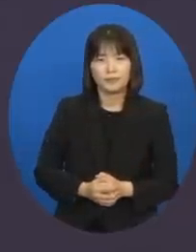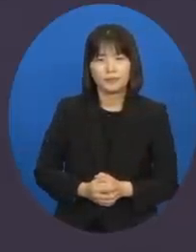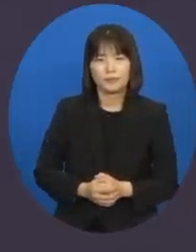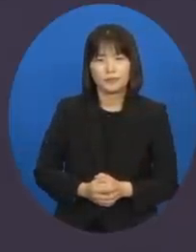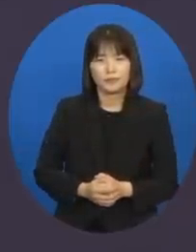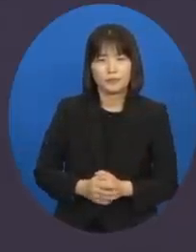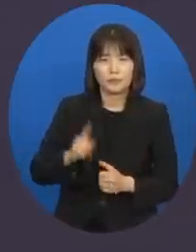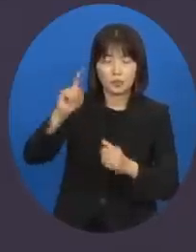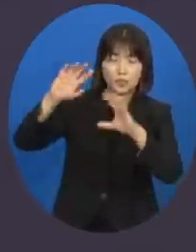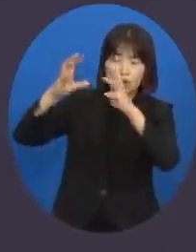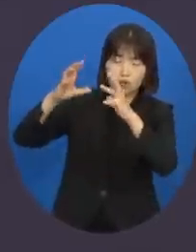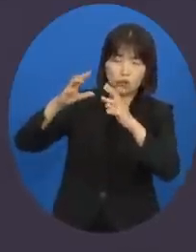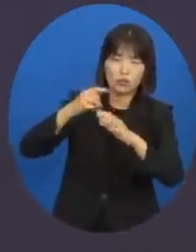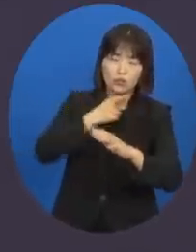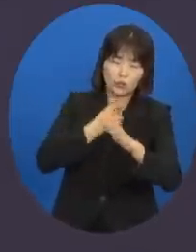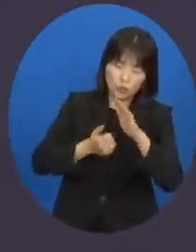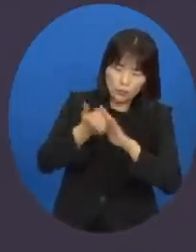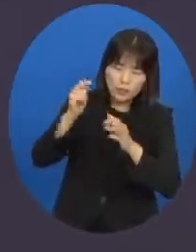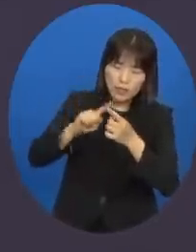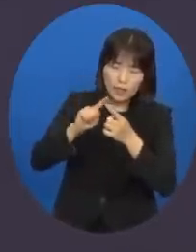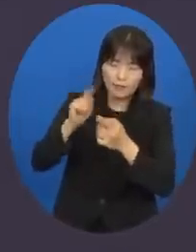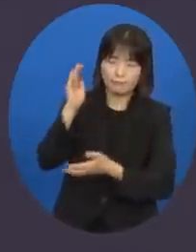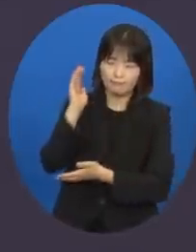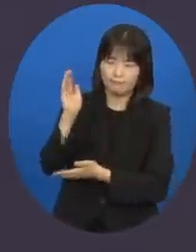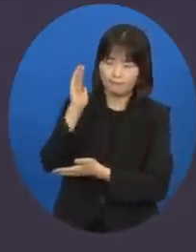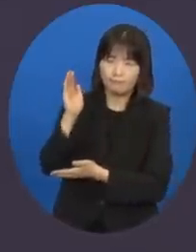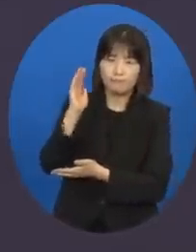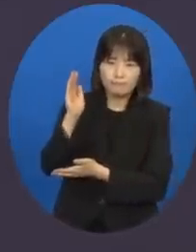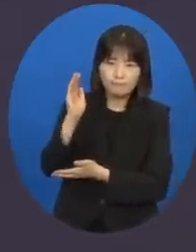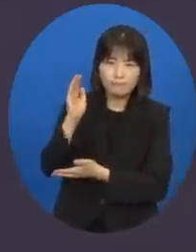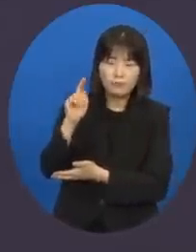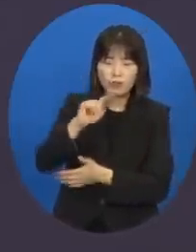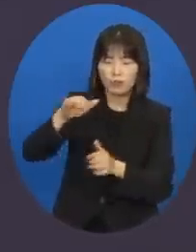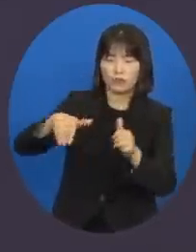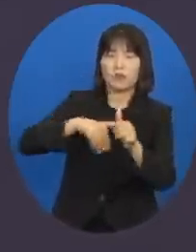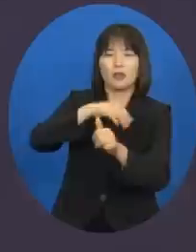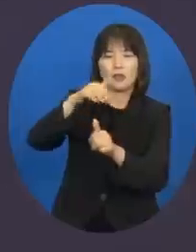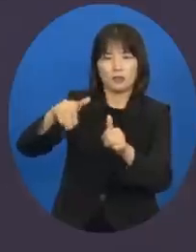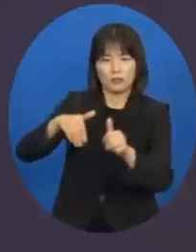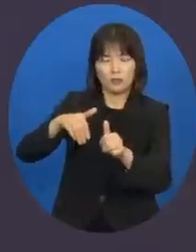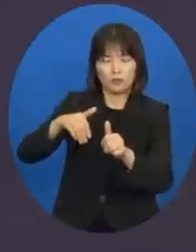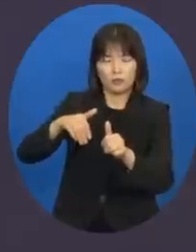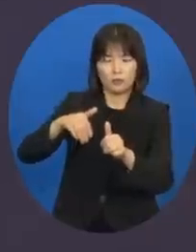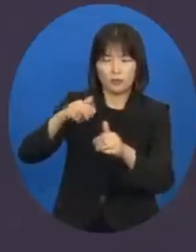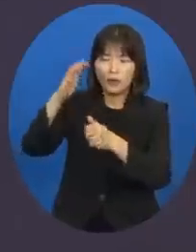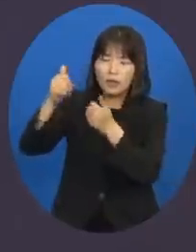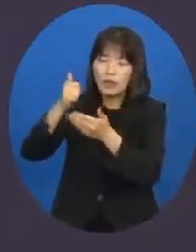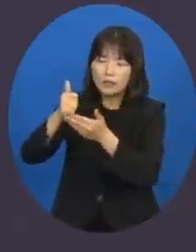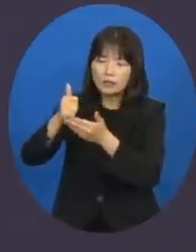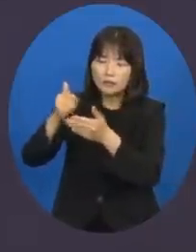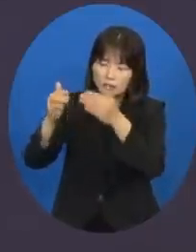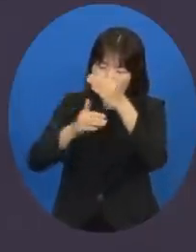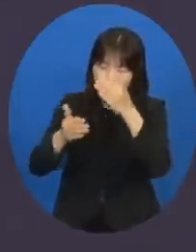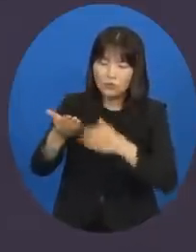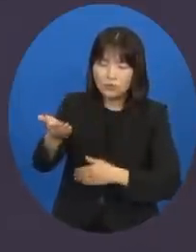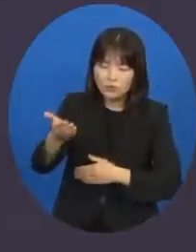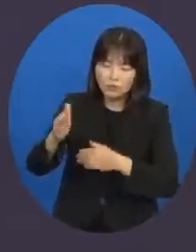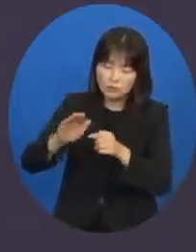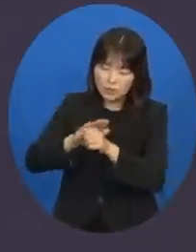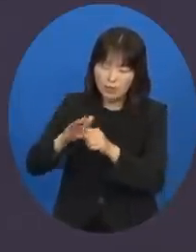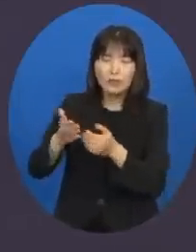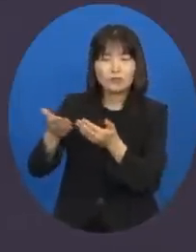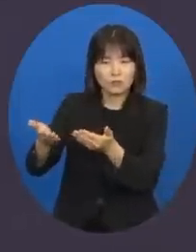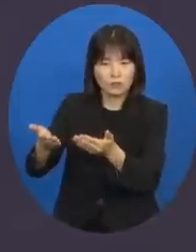천국 소망에 대한 말씀을 목사님이 나누셨다고 합니다. 어떤 상황에서도 하나님은 성도님을 사랑하십니다. 그리고